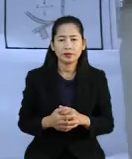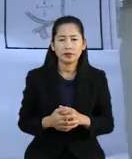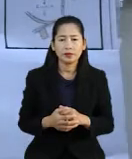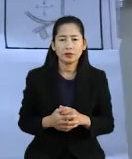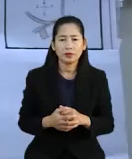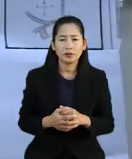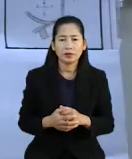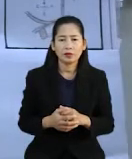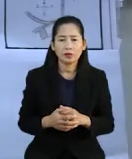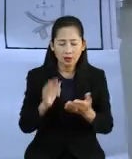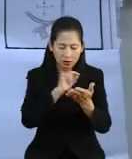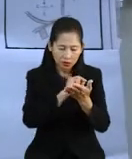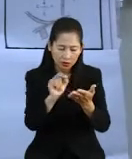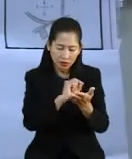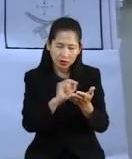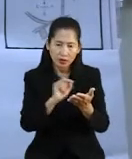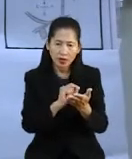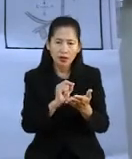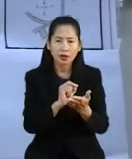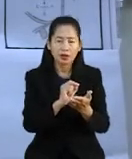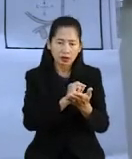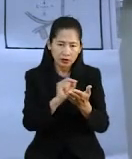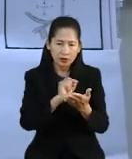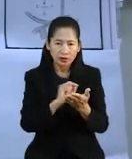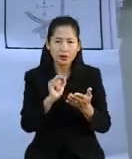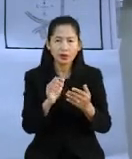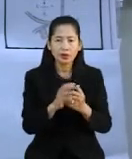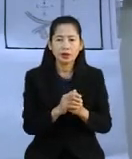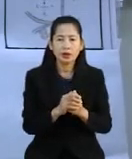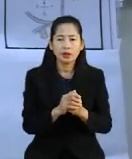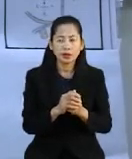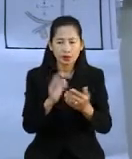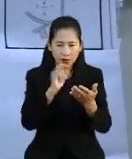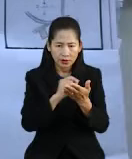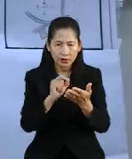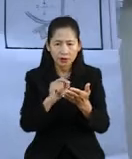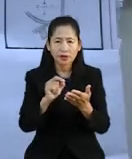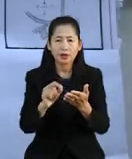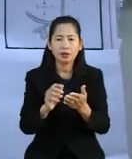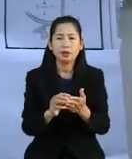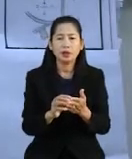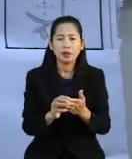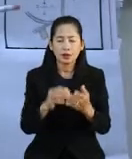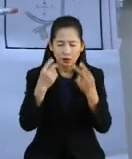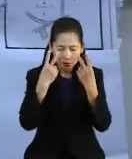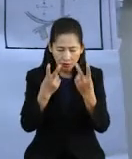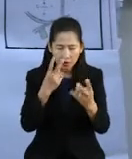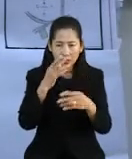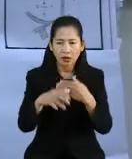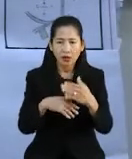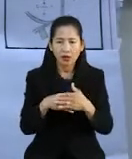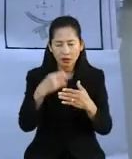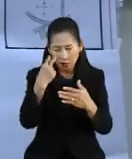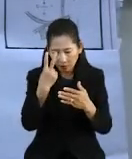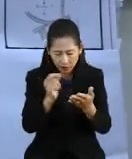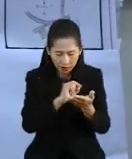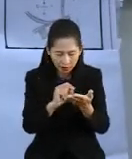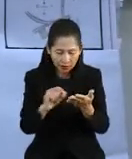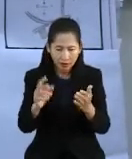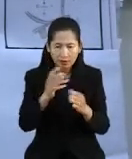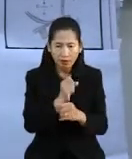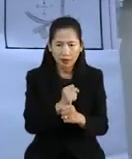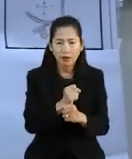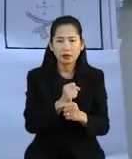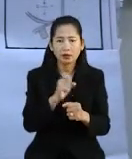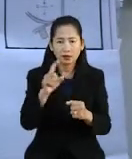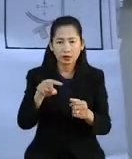Chẳng tình này xó xe con trớ tay xó xe. Chà con trớ tay xó xe. Chẳng con mơ tầng ốc này đang bây thưa ca xó xe bán cứ